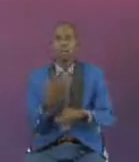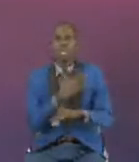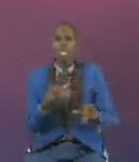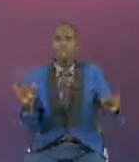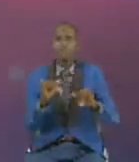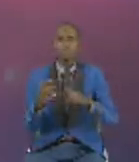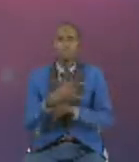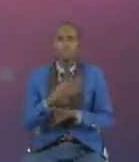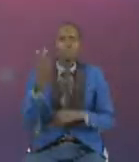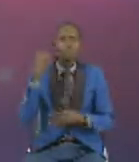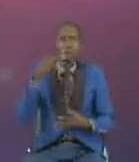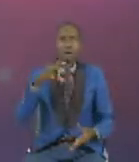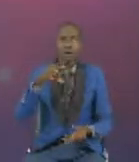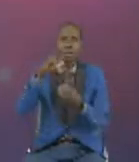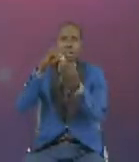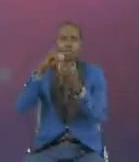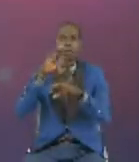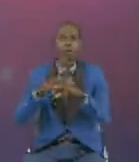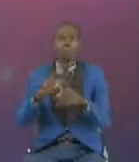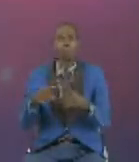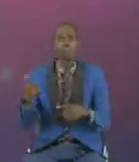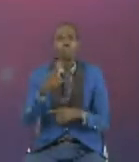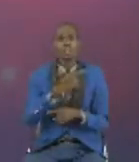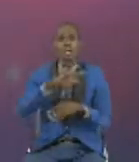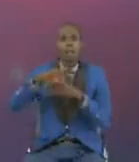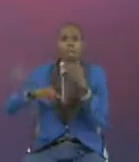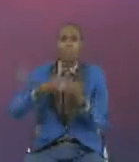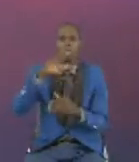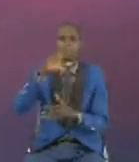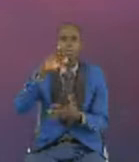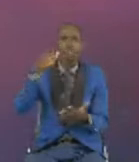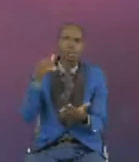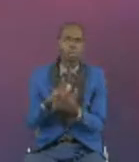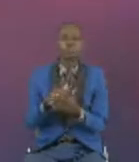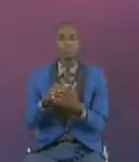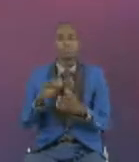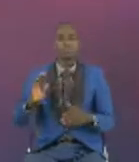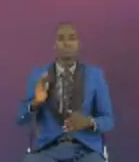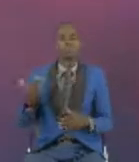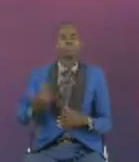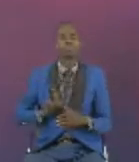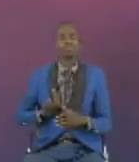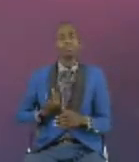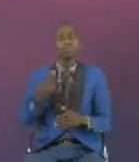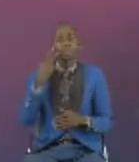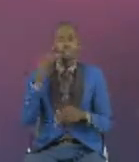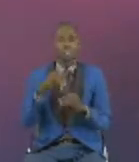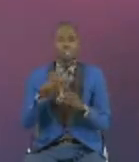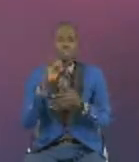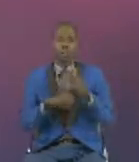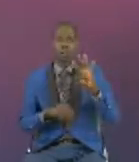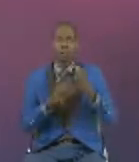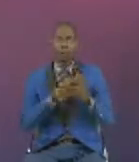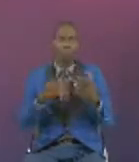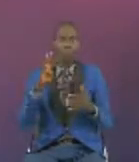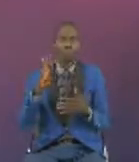disciples augmenta d'environ 3000 âmes. La conversion. Chapitre 4, verset 4.